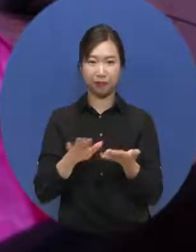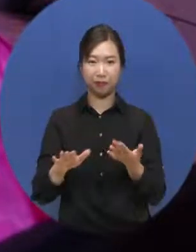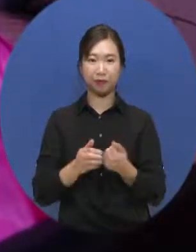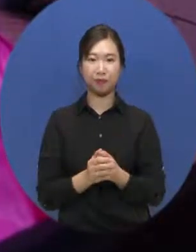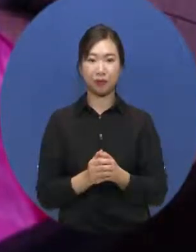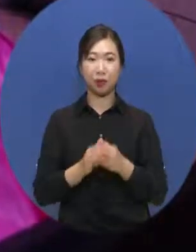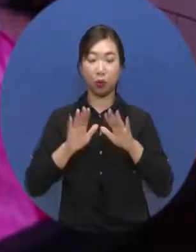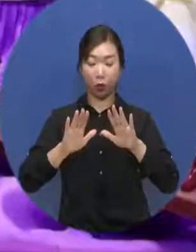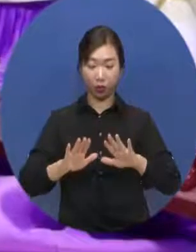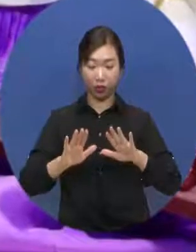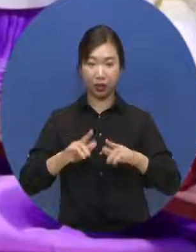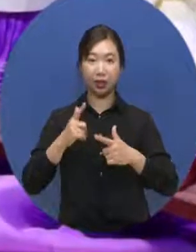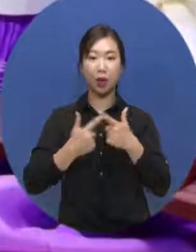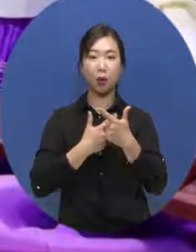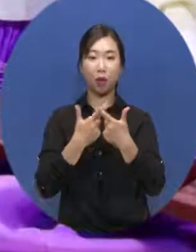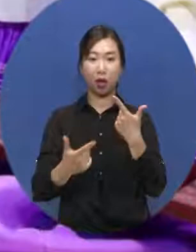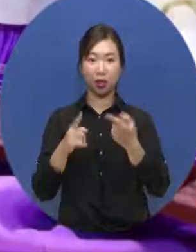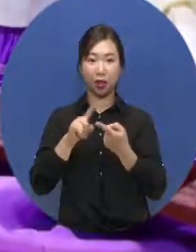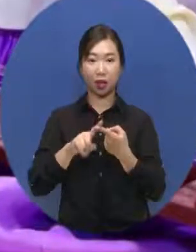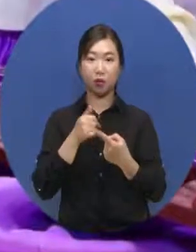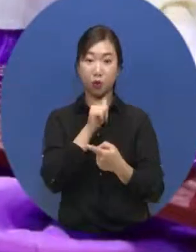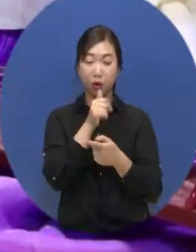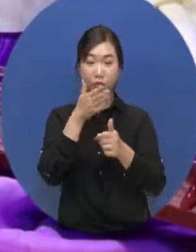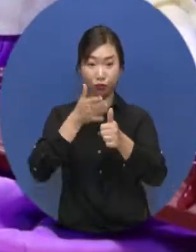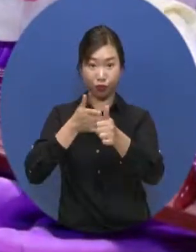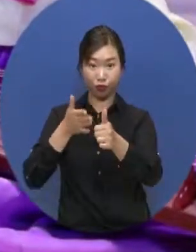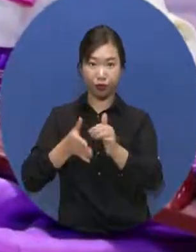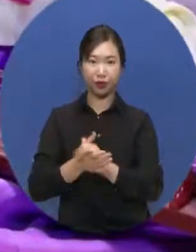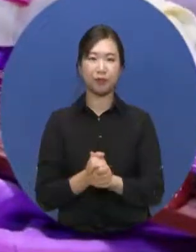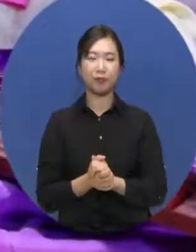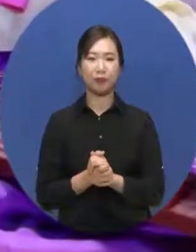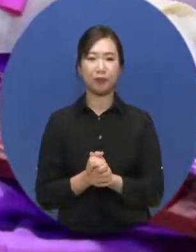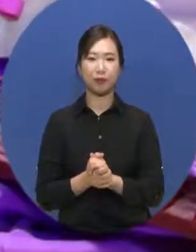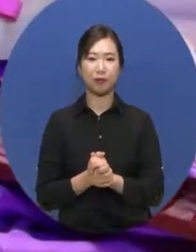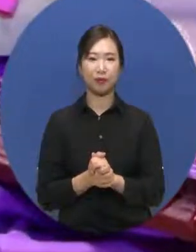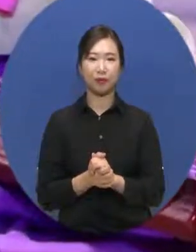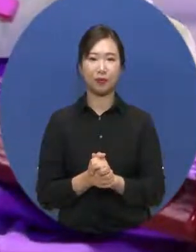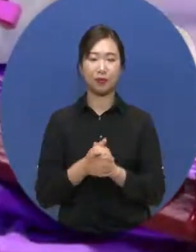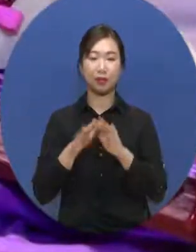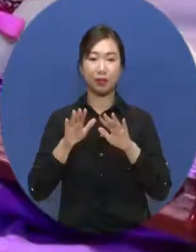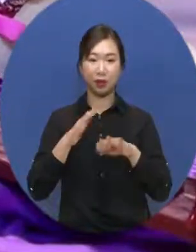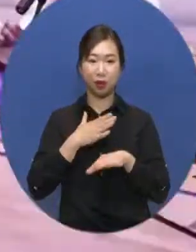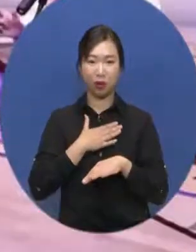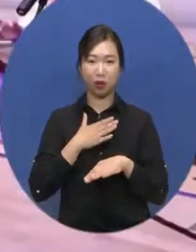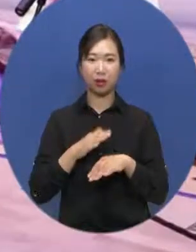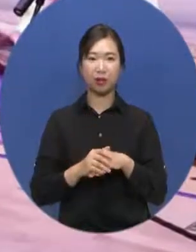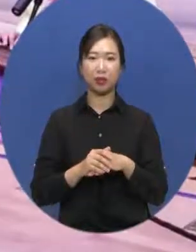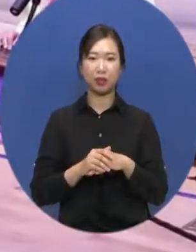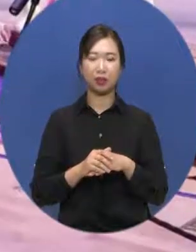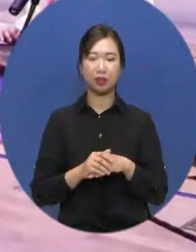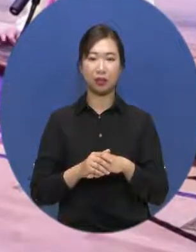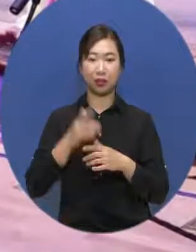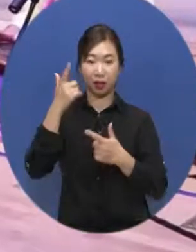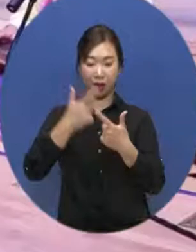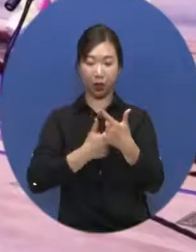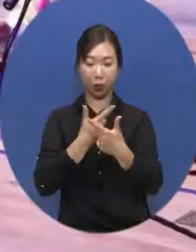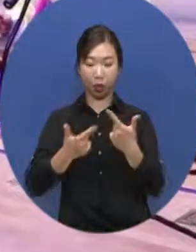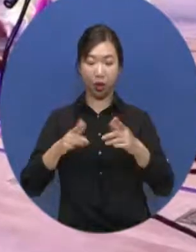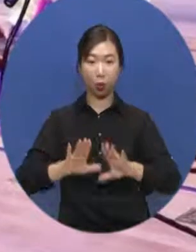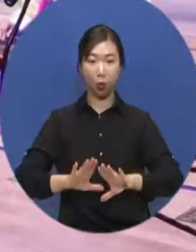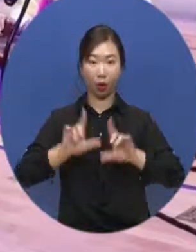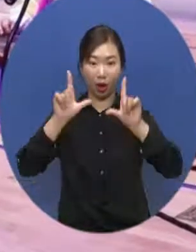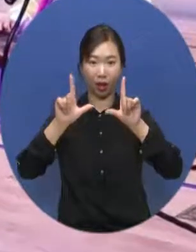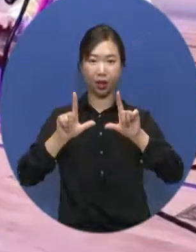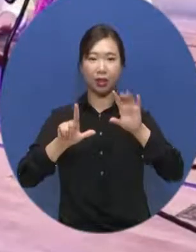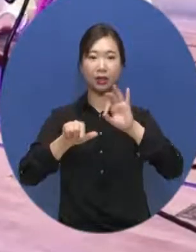대해서 간단하게 소개해 주시겠어요? 네, 시흥시 예절과 다도 경연대회는 올해로 10회째를